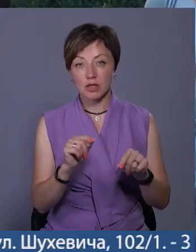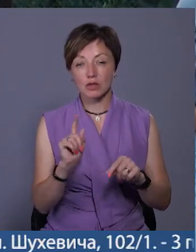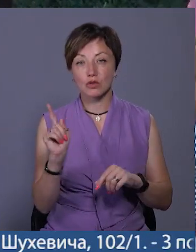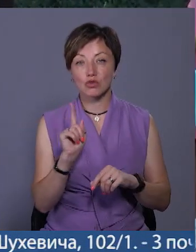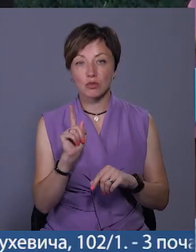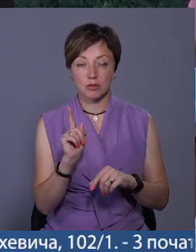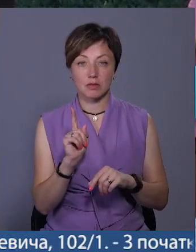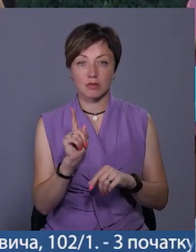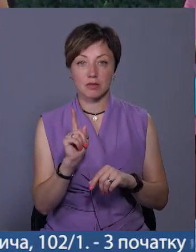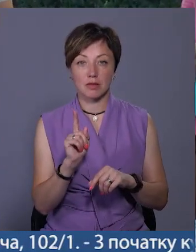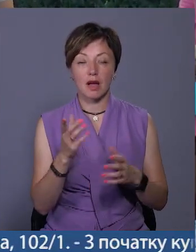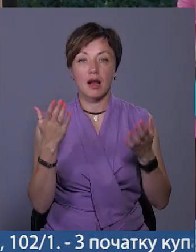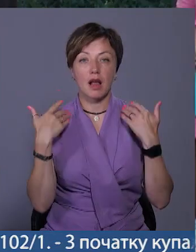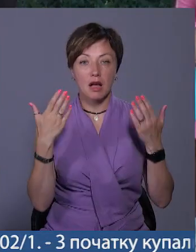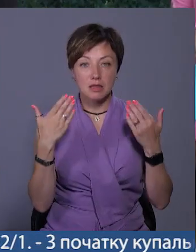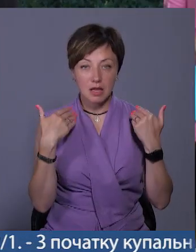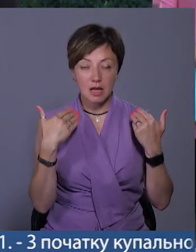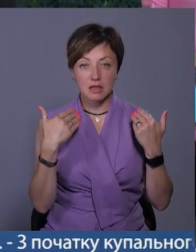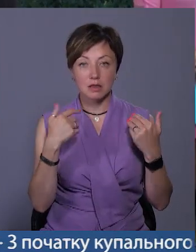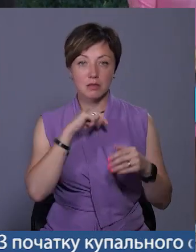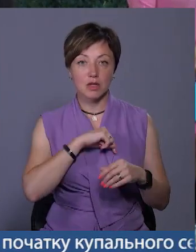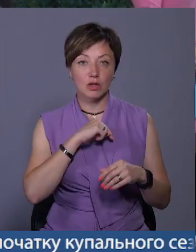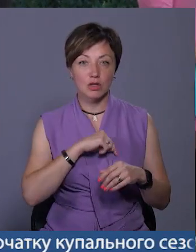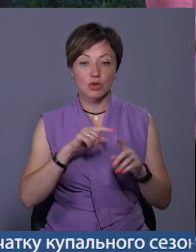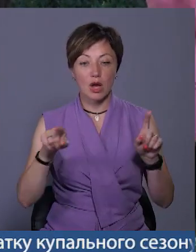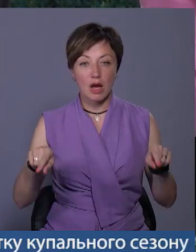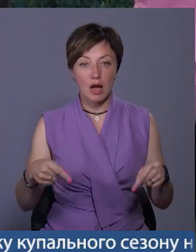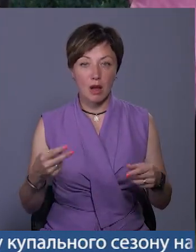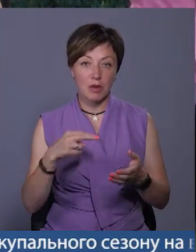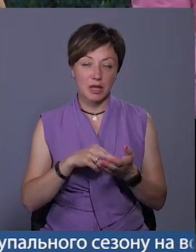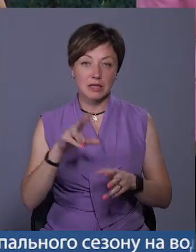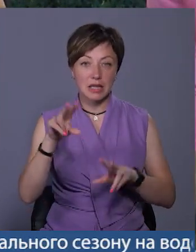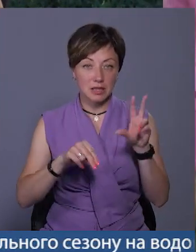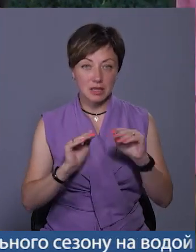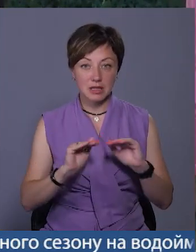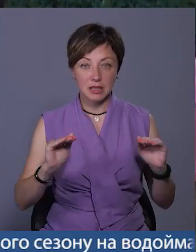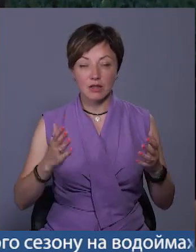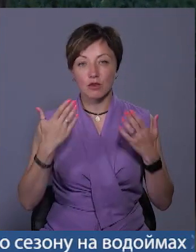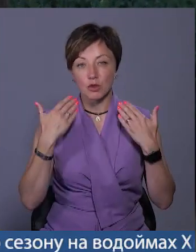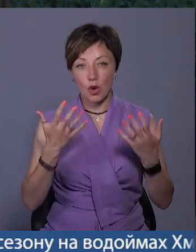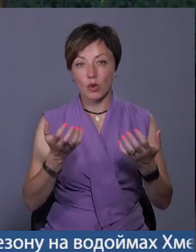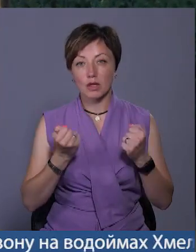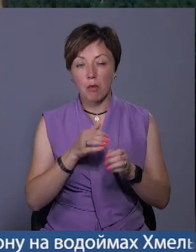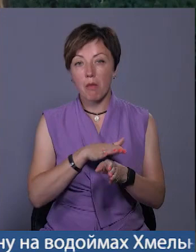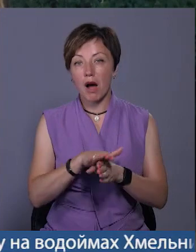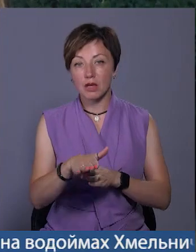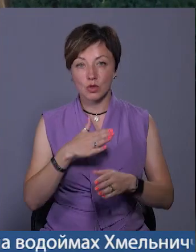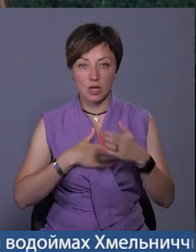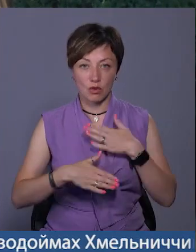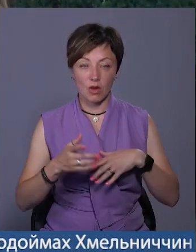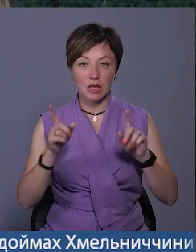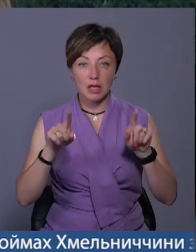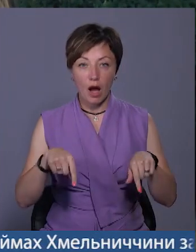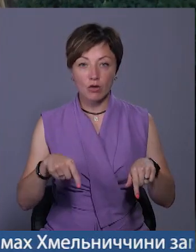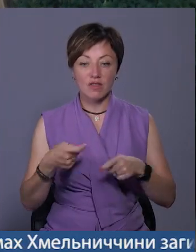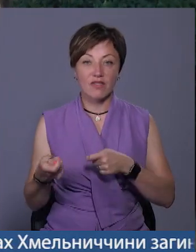метою так релаксації, психологічної реабілітації, тому надіюсь, що діти наші відпочинуть, отримають масу задоволень. Також